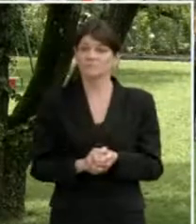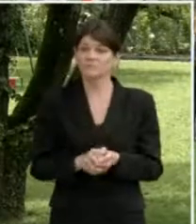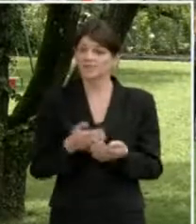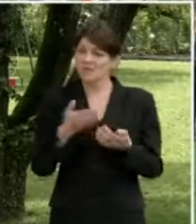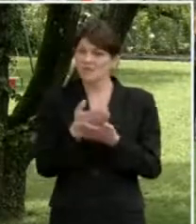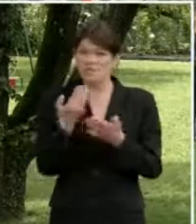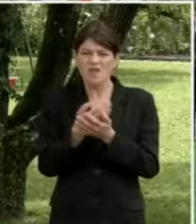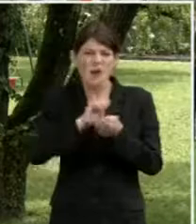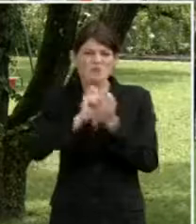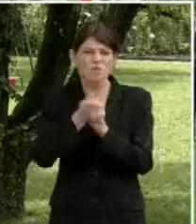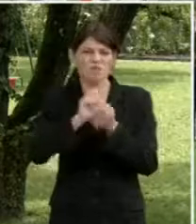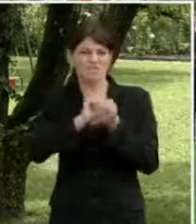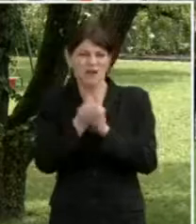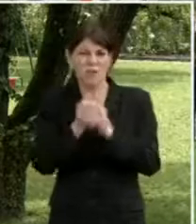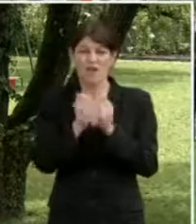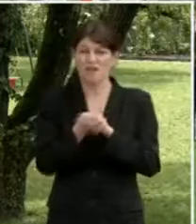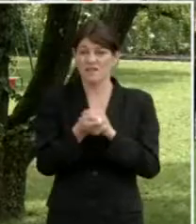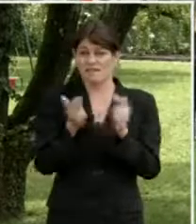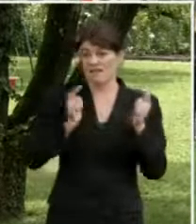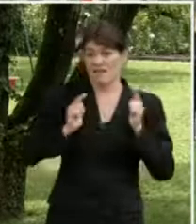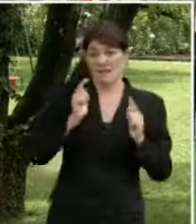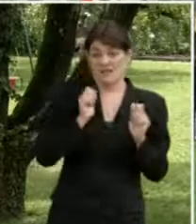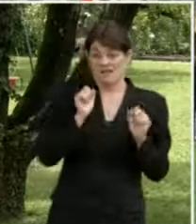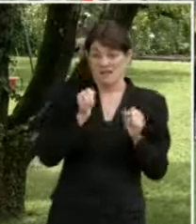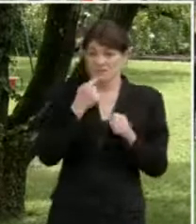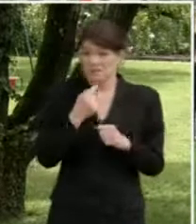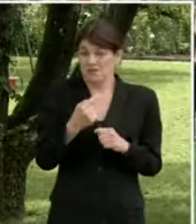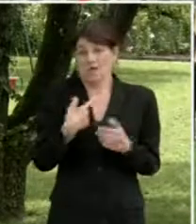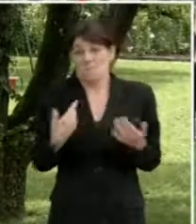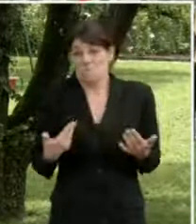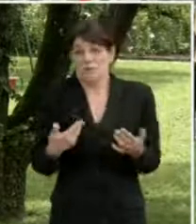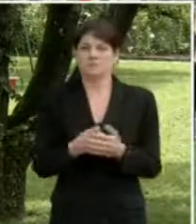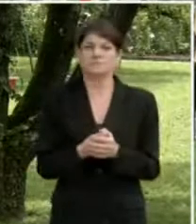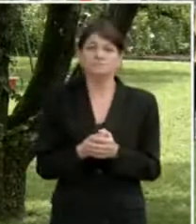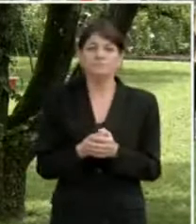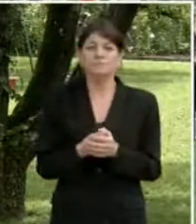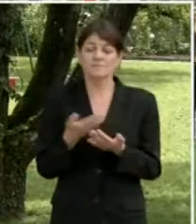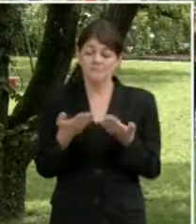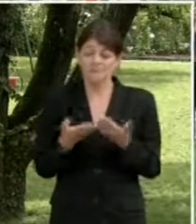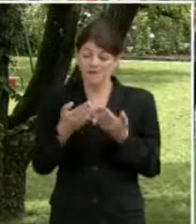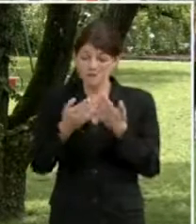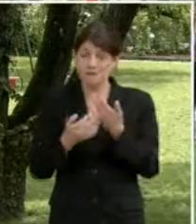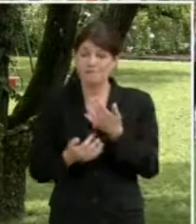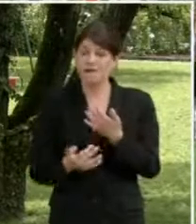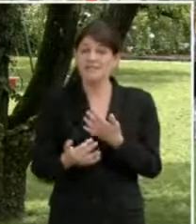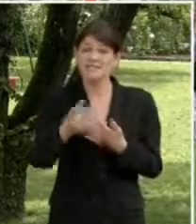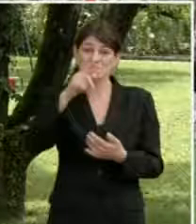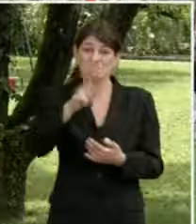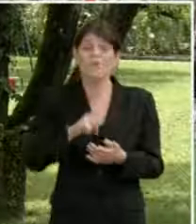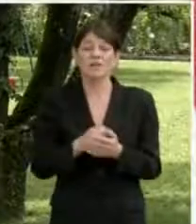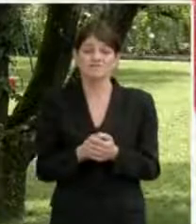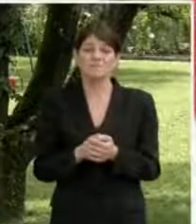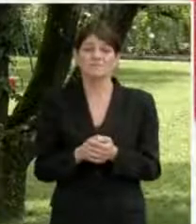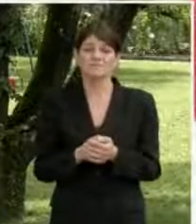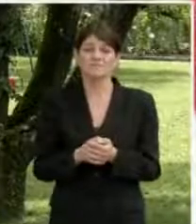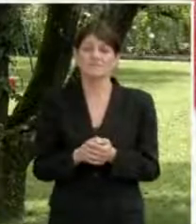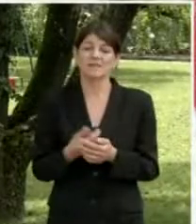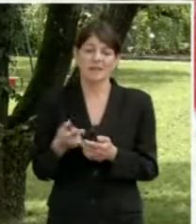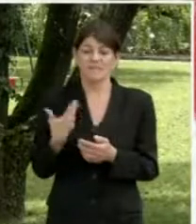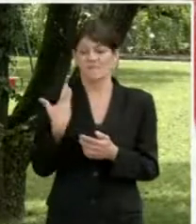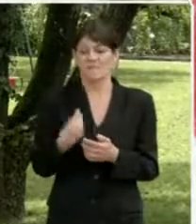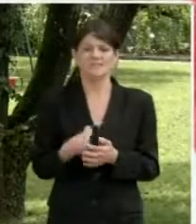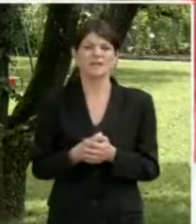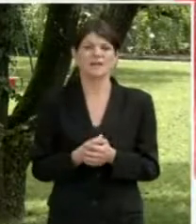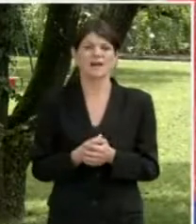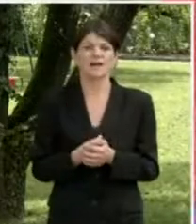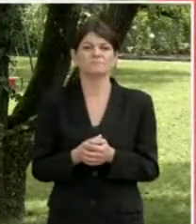Aufgrund neuer Mutationen ist leider nicht auszuschließen, dass wir auch in den kommenden Monaten wieder